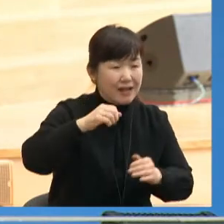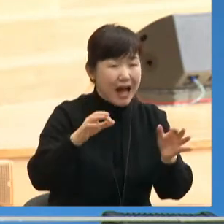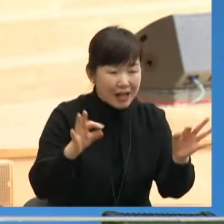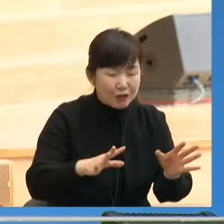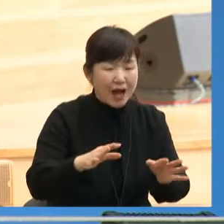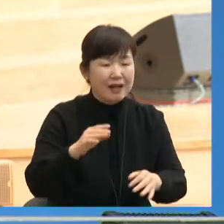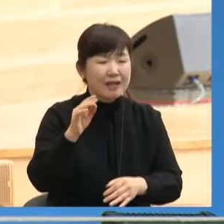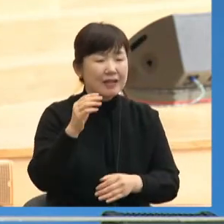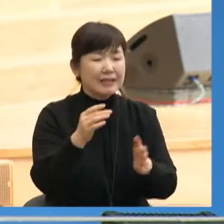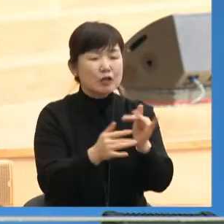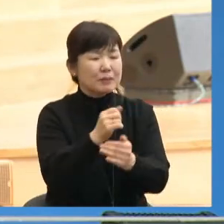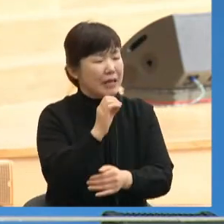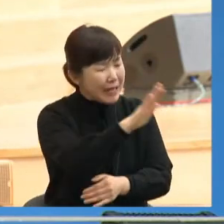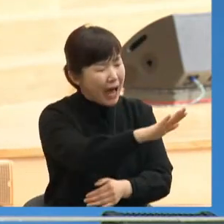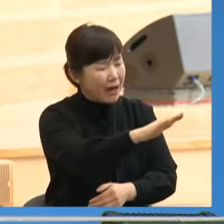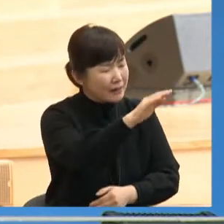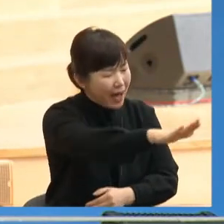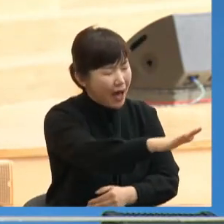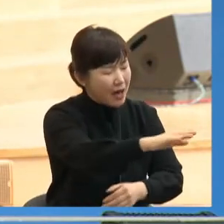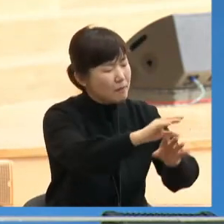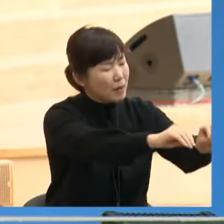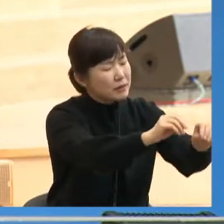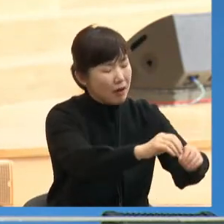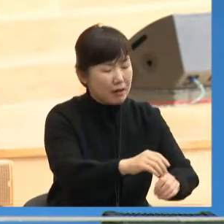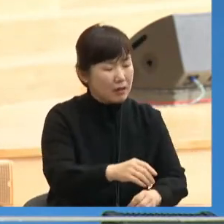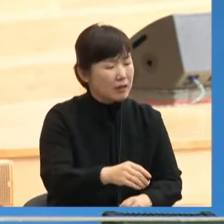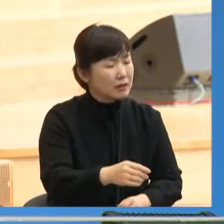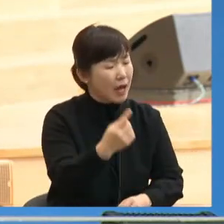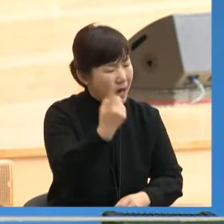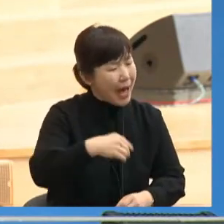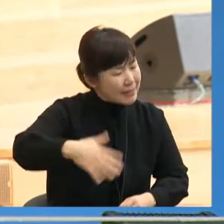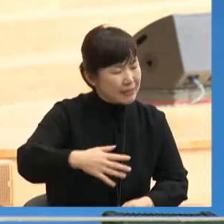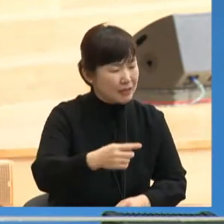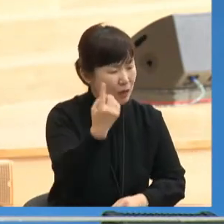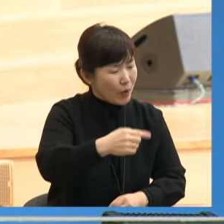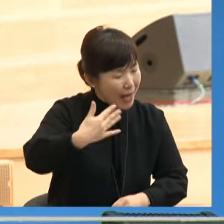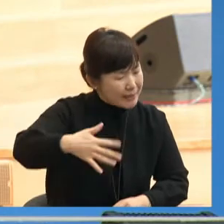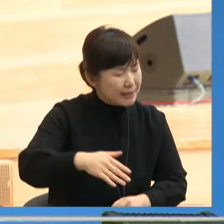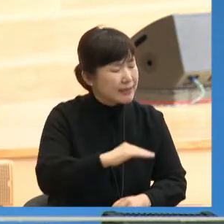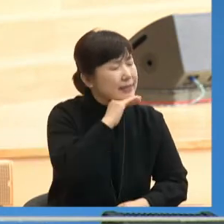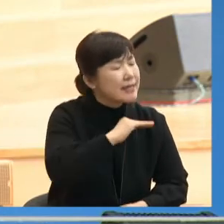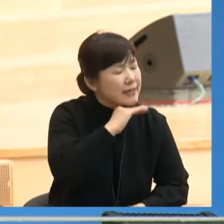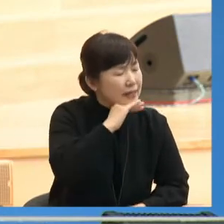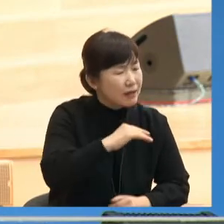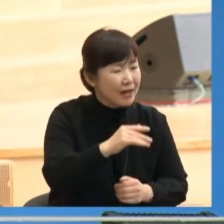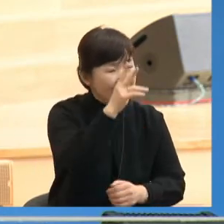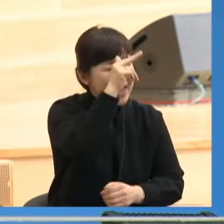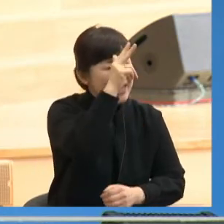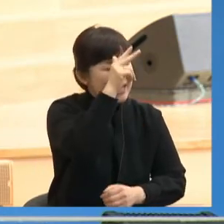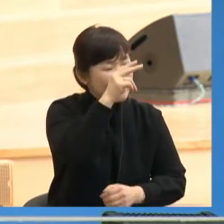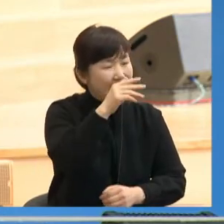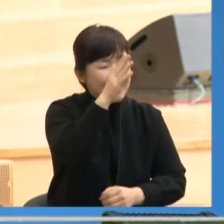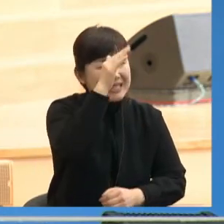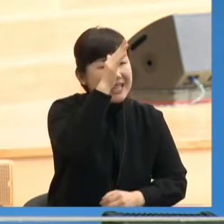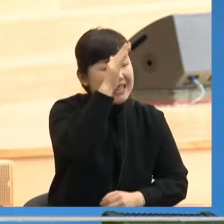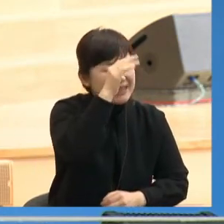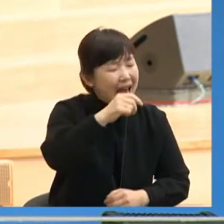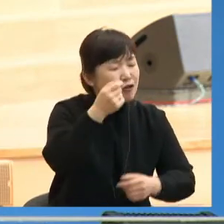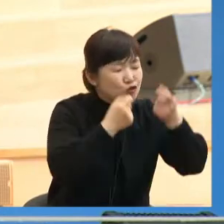뭐라고 말했을까요? 야! 다 굴기 전까지 기다려 라는 거예요. 아직 이해를